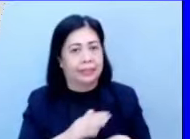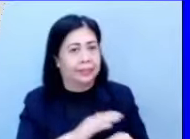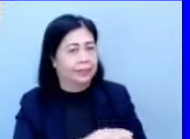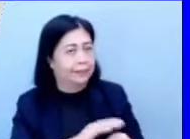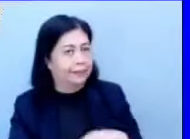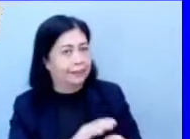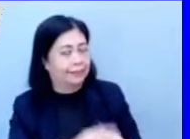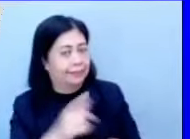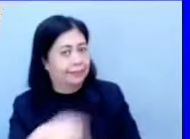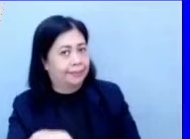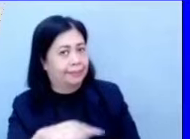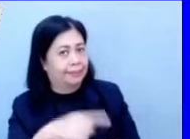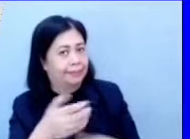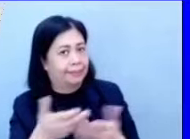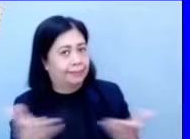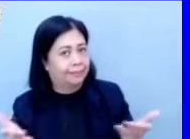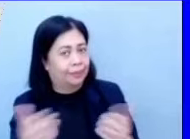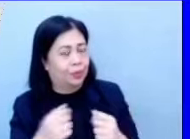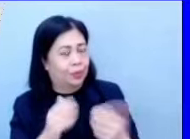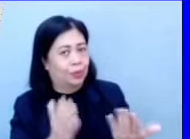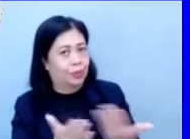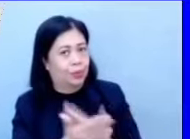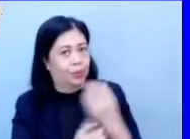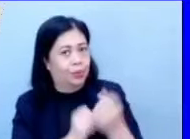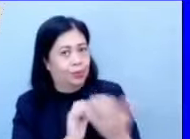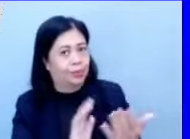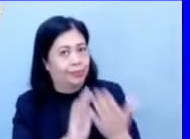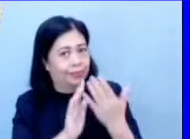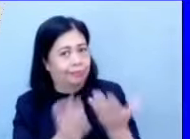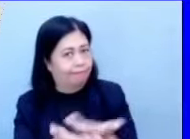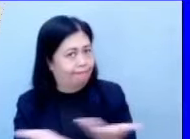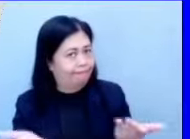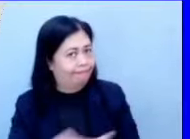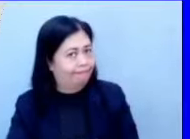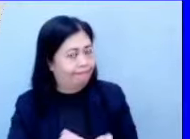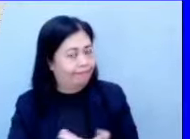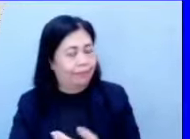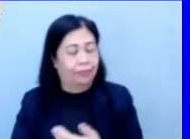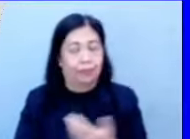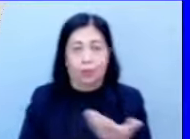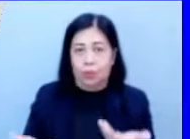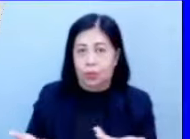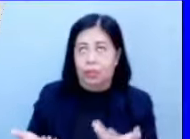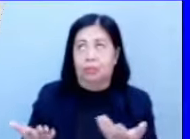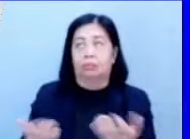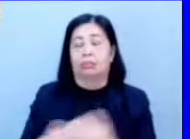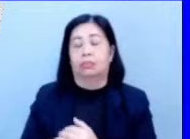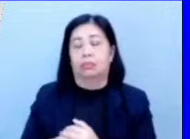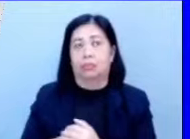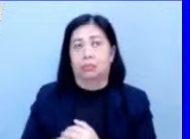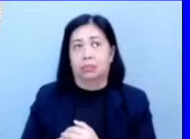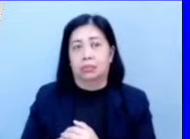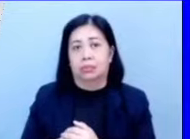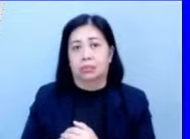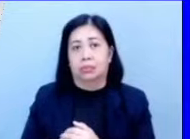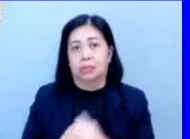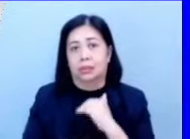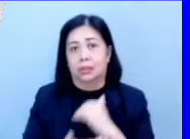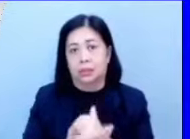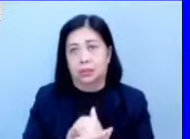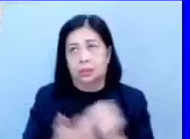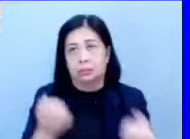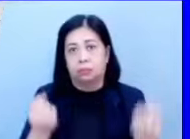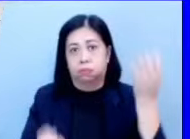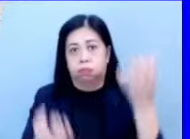mga sasalubong sa bagong taon. Well, of course, iwas tayo sa paputok.